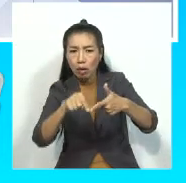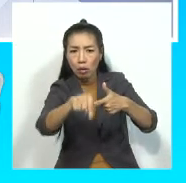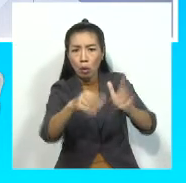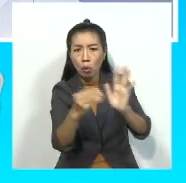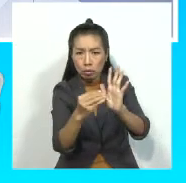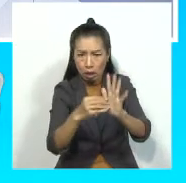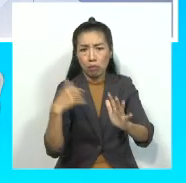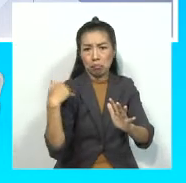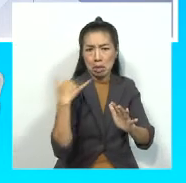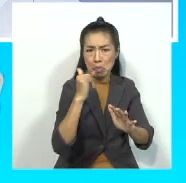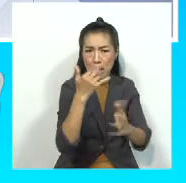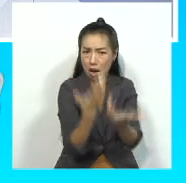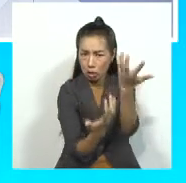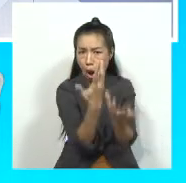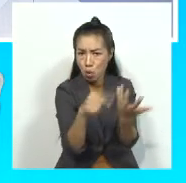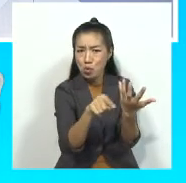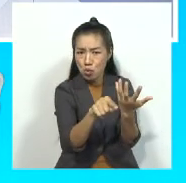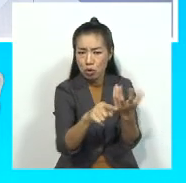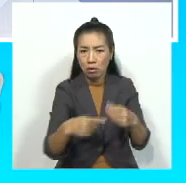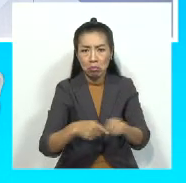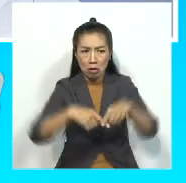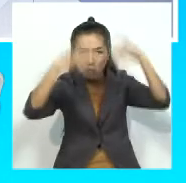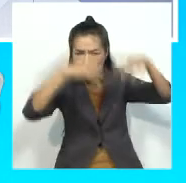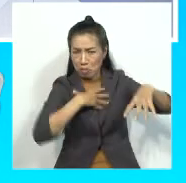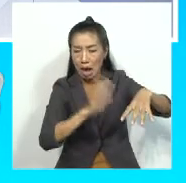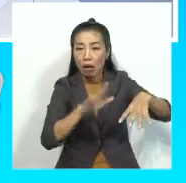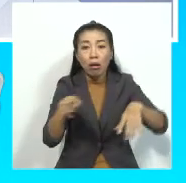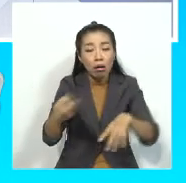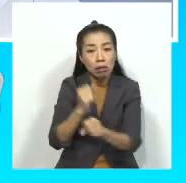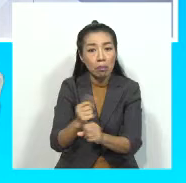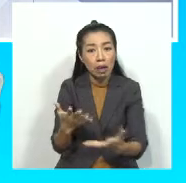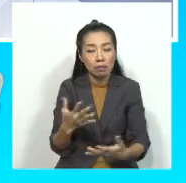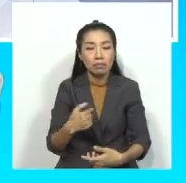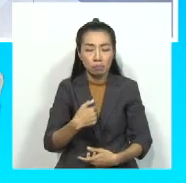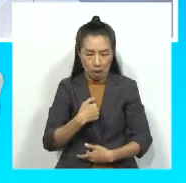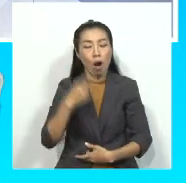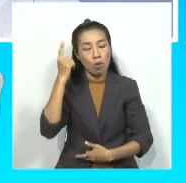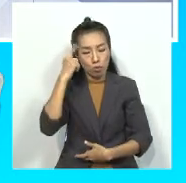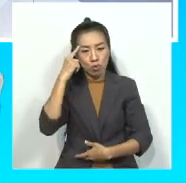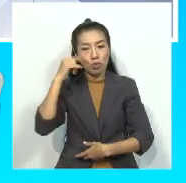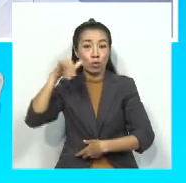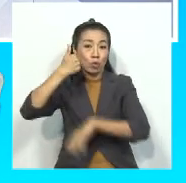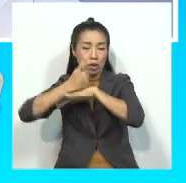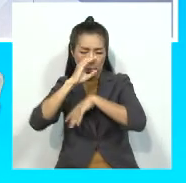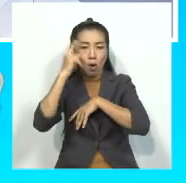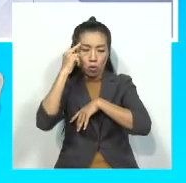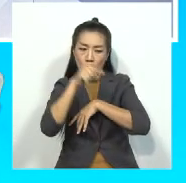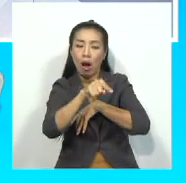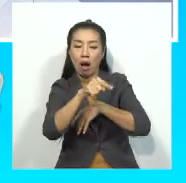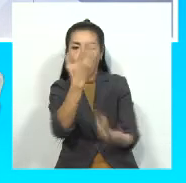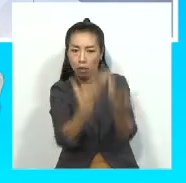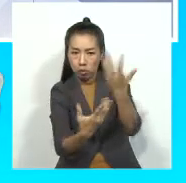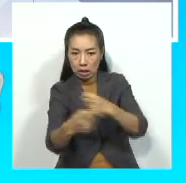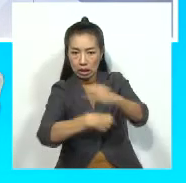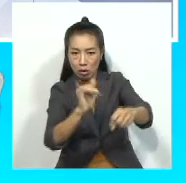ยังมีอยู่ยังไม่ต้องการฝนอันนี้ก็ต้องคำนึงถึงด้วยไหมคะ อันนี้ก็คำนึงถึงเพราะฉะนั้นเนี่ยเราวางแผนเนี่ยเราจะต้องไม่ให้